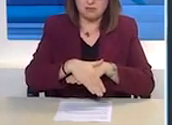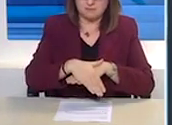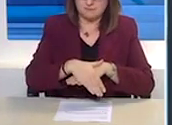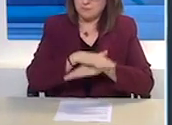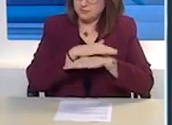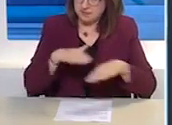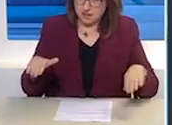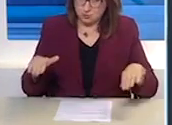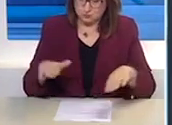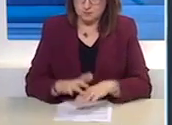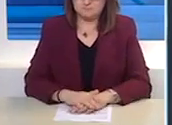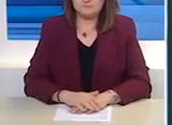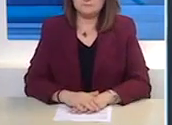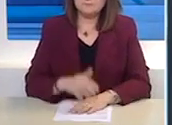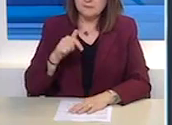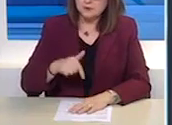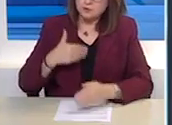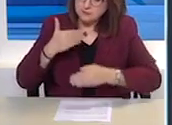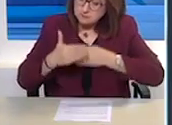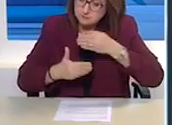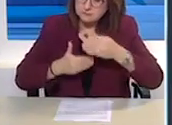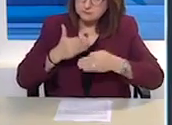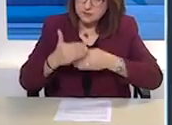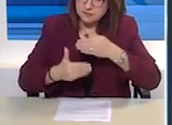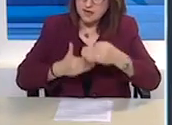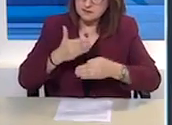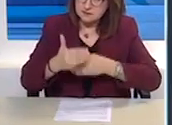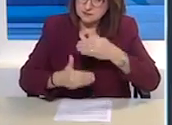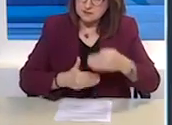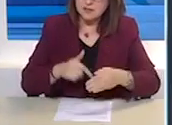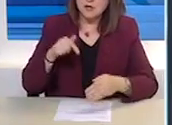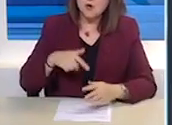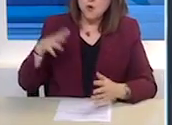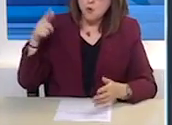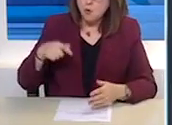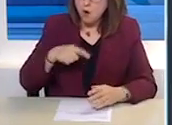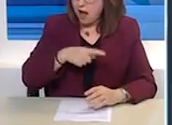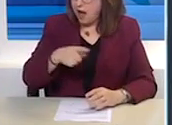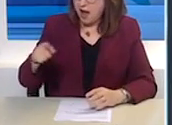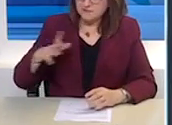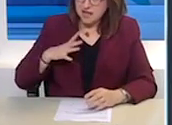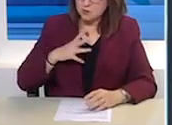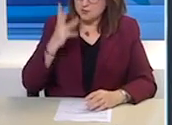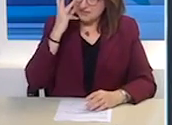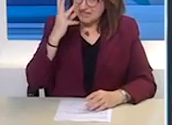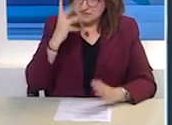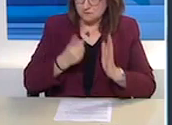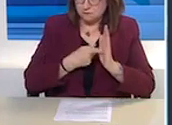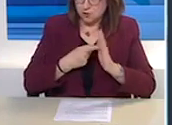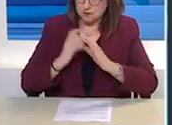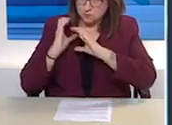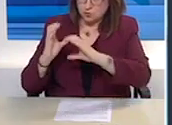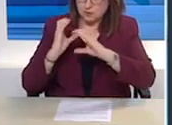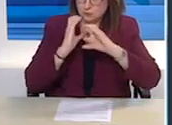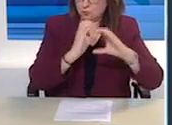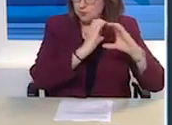βράδυ και με τις διαδικασίες που προβλέπονται, όλοι αυτοί σε 3 αποστολές συγκεκριμένες θα οδηγηθούν